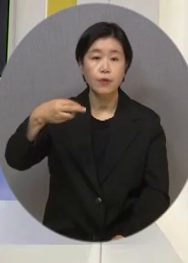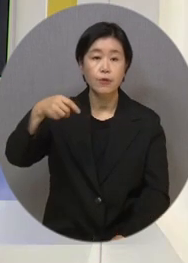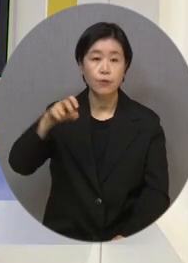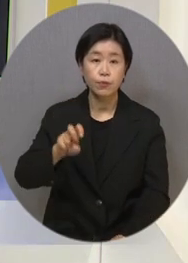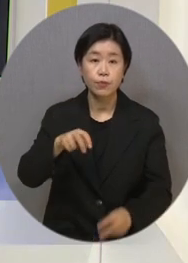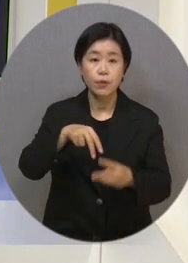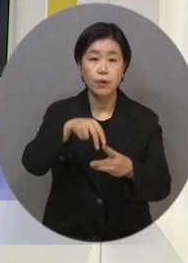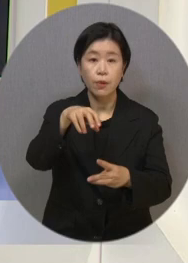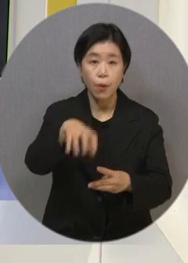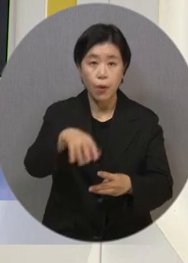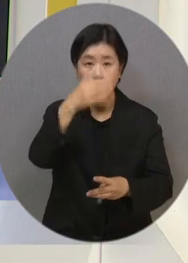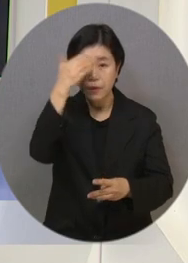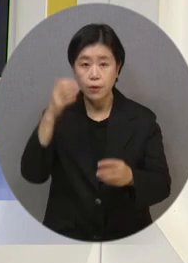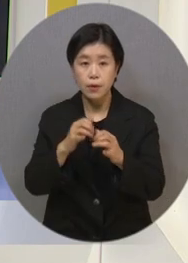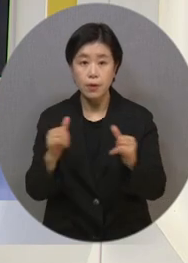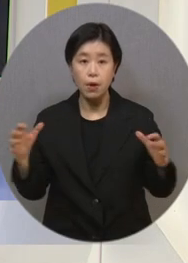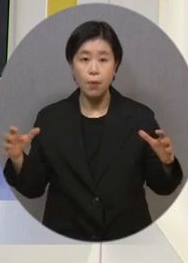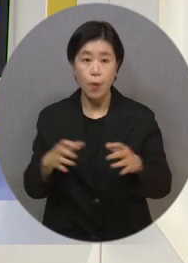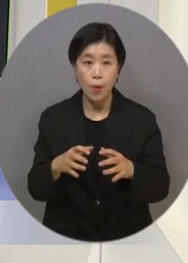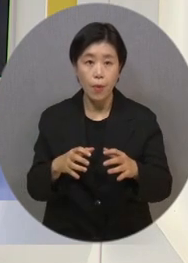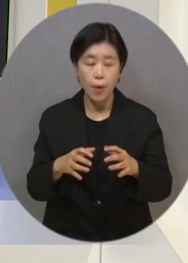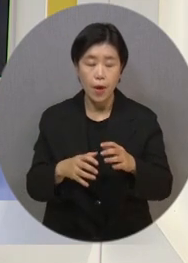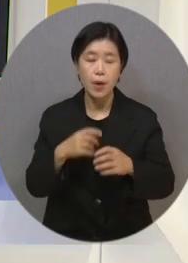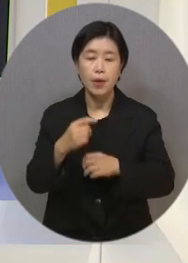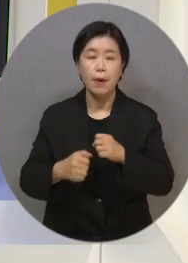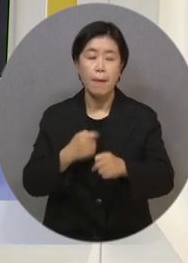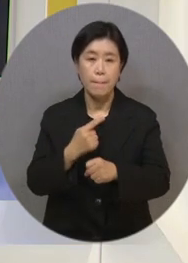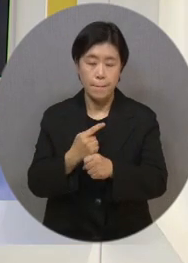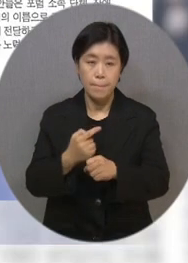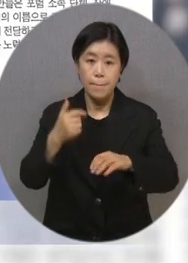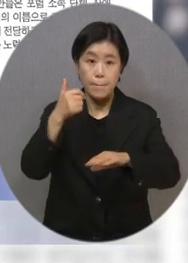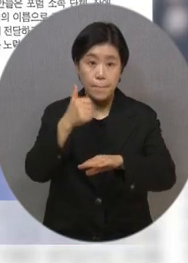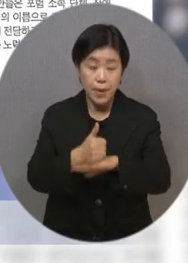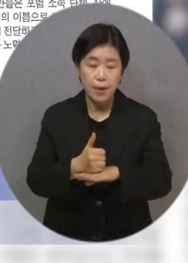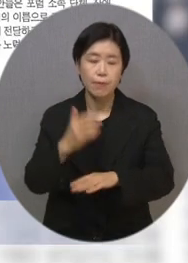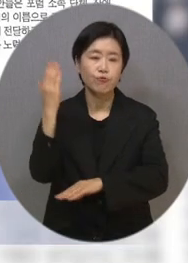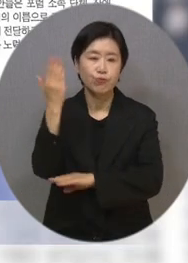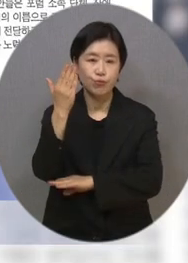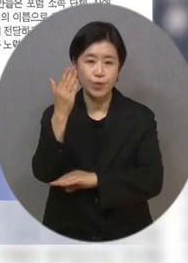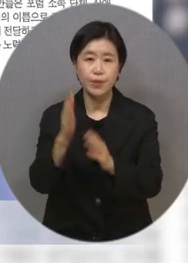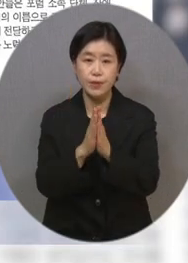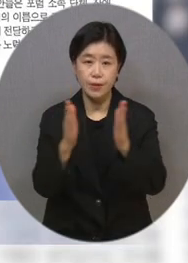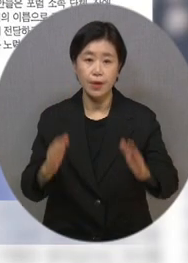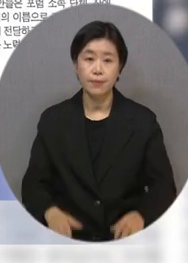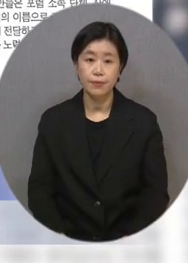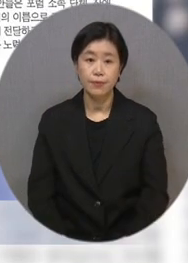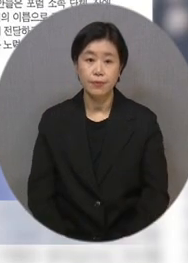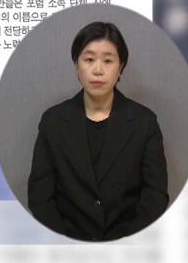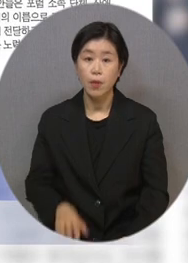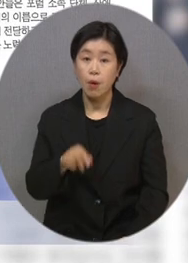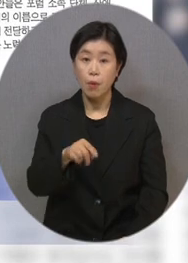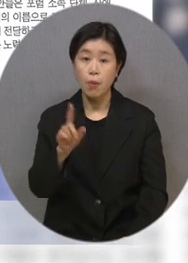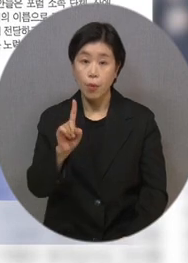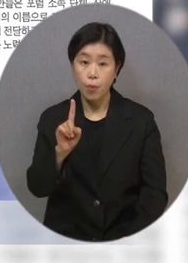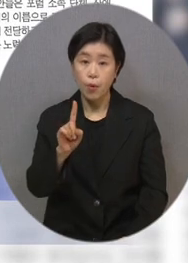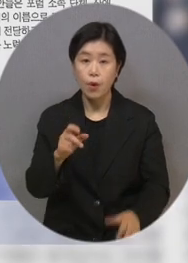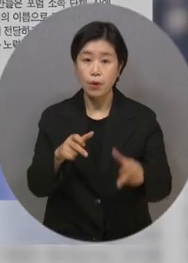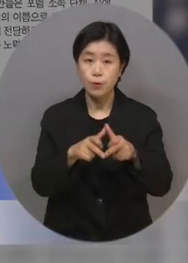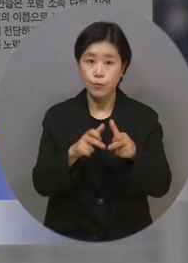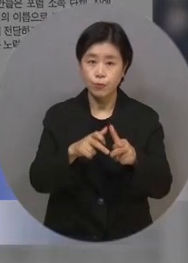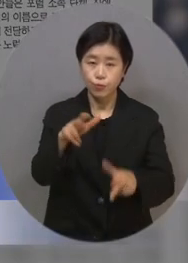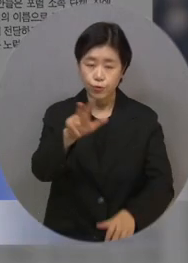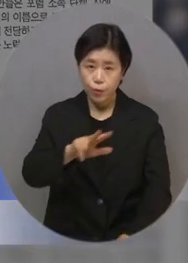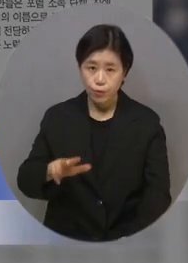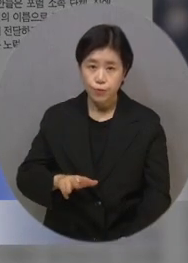가운데 연말 청년 포럼을 개최했다는 소식을 전하고 있습니다 기사에서는 연말 청년 포럼이 전국